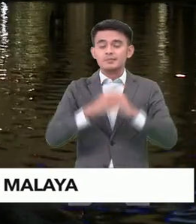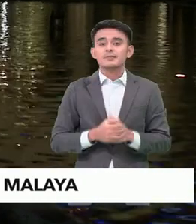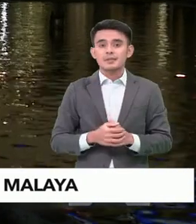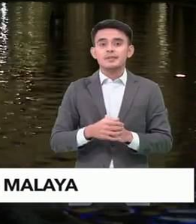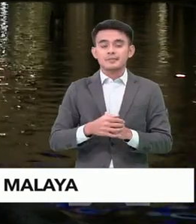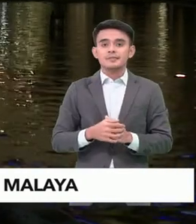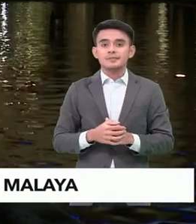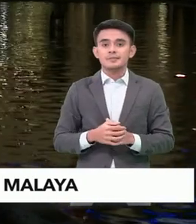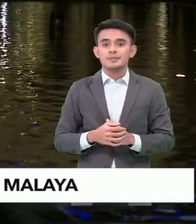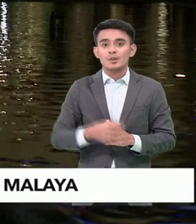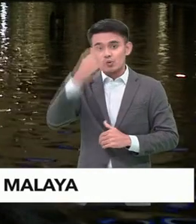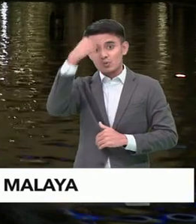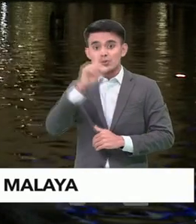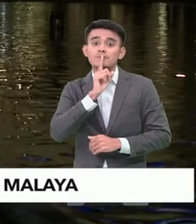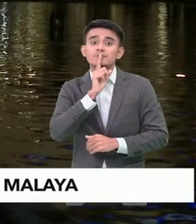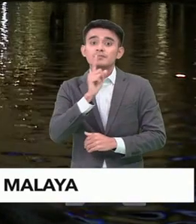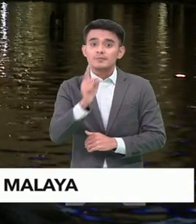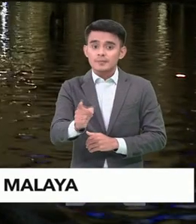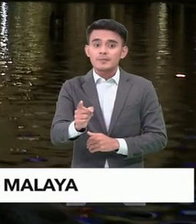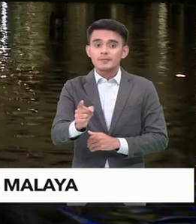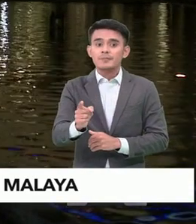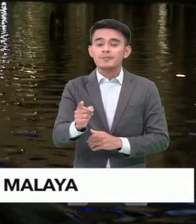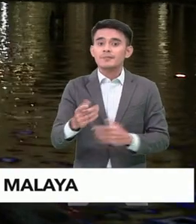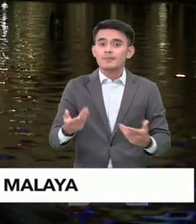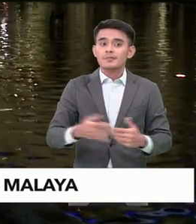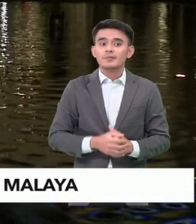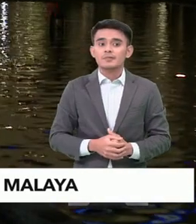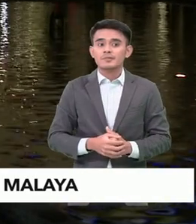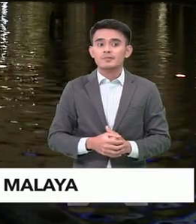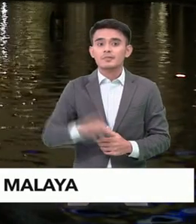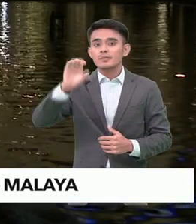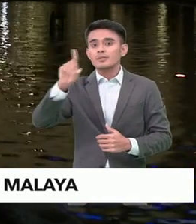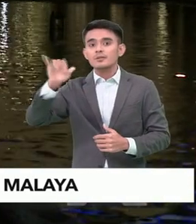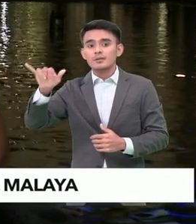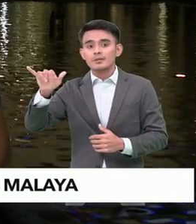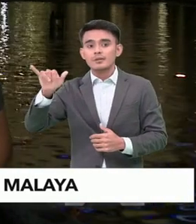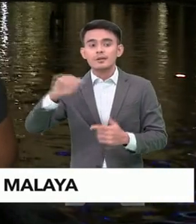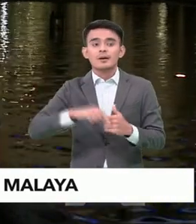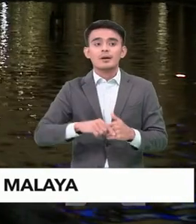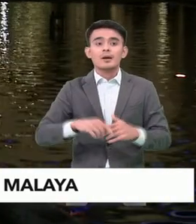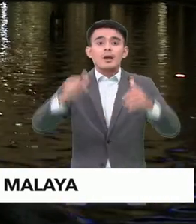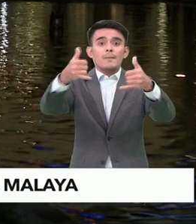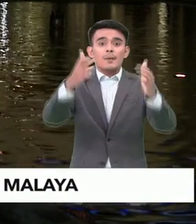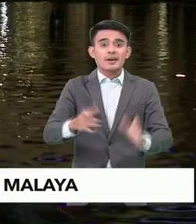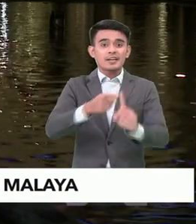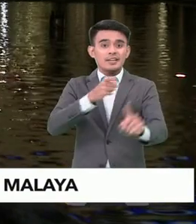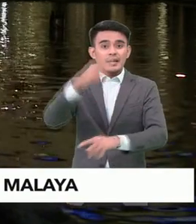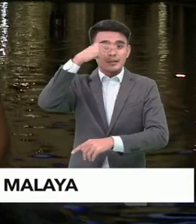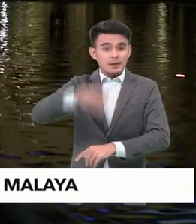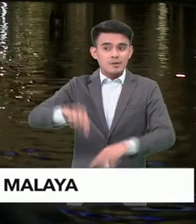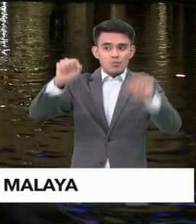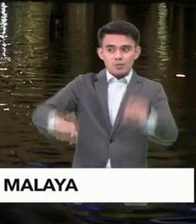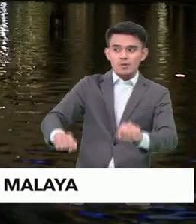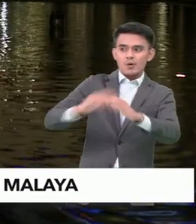ini untuk memastikan antaranya boarding pala yang juga antara pemain sayap yang berbisa ada berita Thailand juga dapat